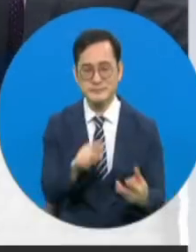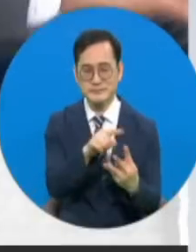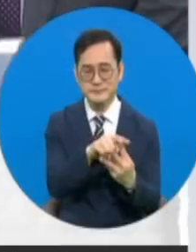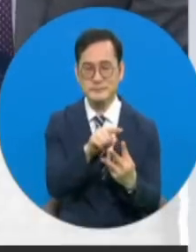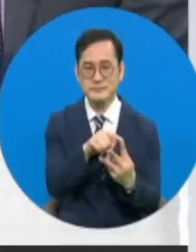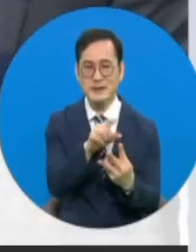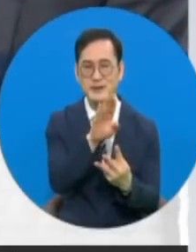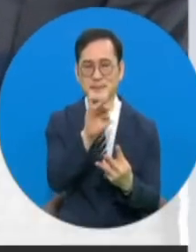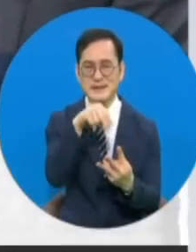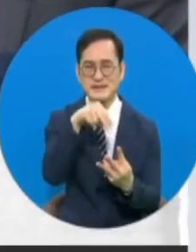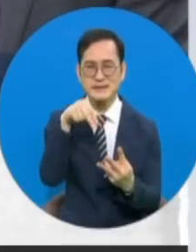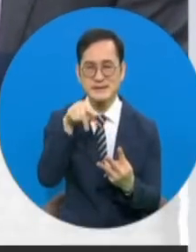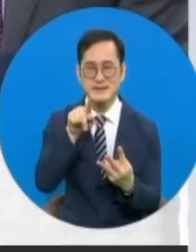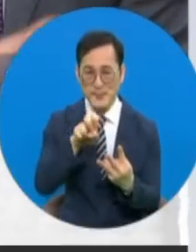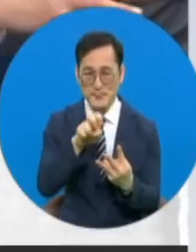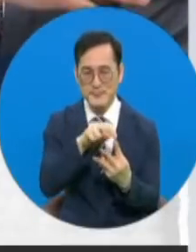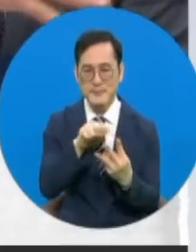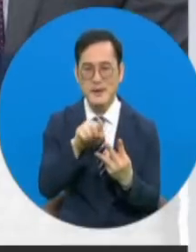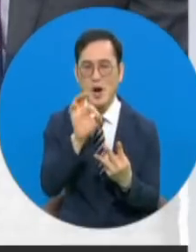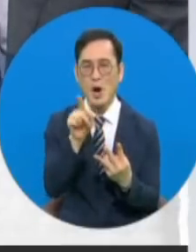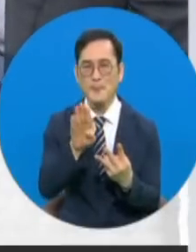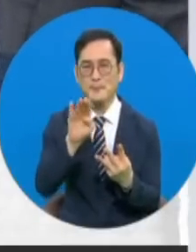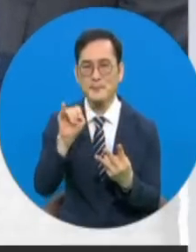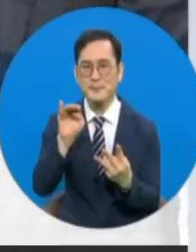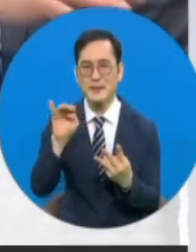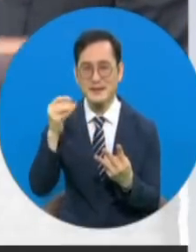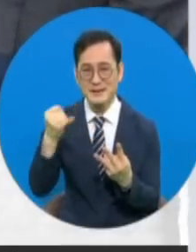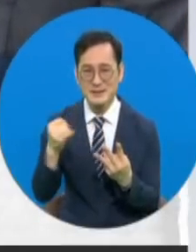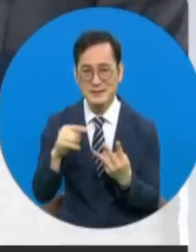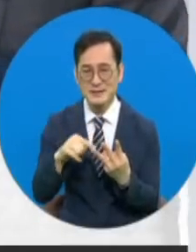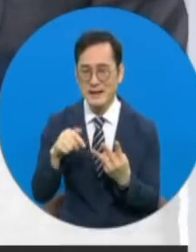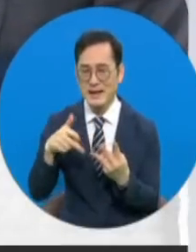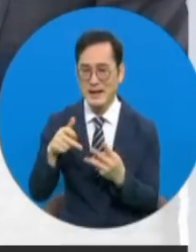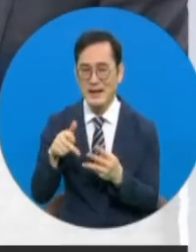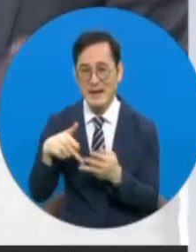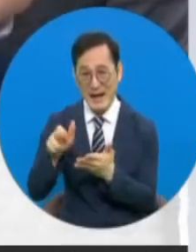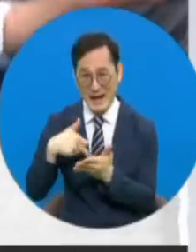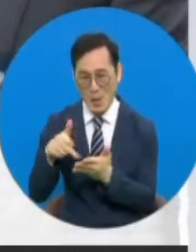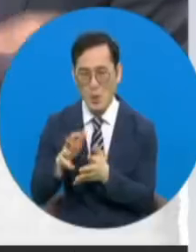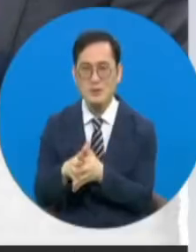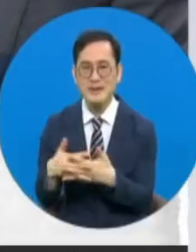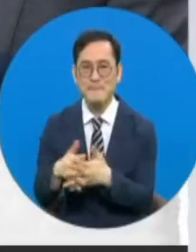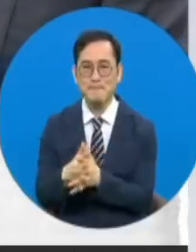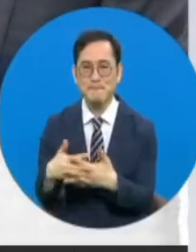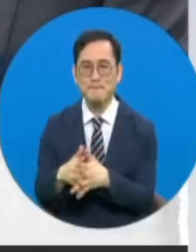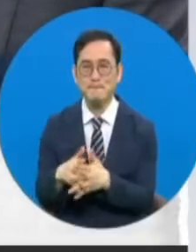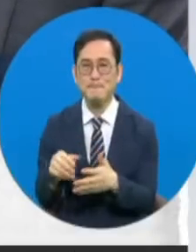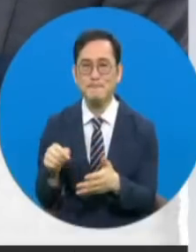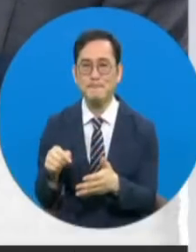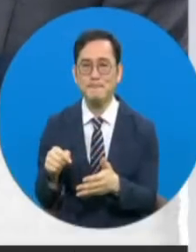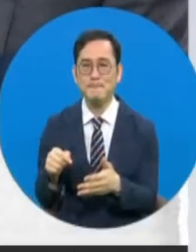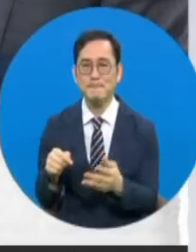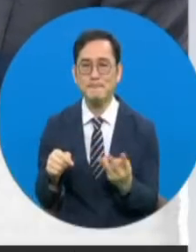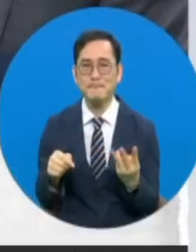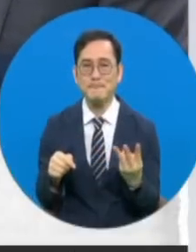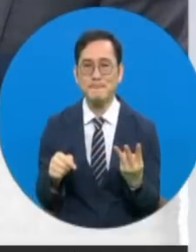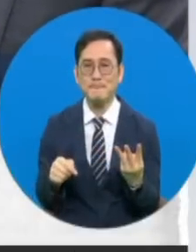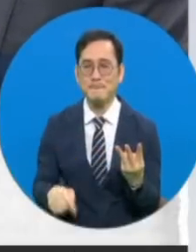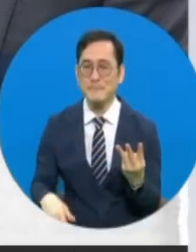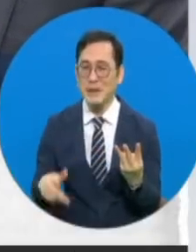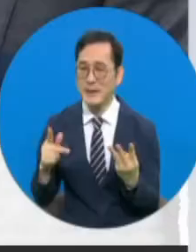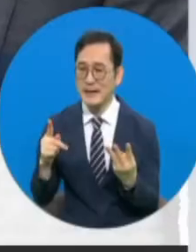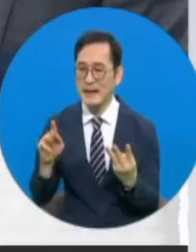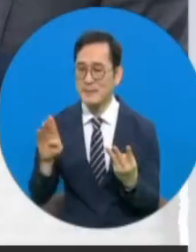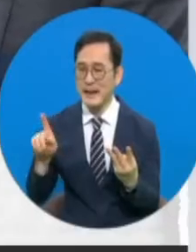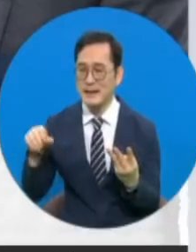그 말하자면 에파유의 holition을 하고 있는 기간이란 말이죠 농협 이라든지 케이뱅크 같은 거 다 들어와